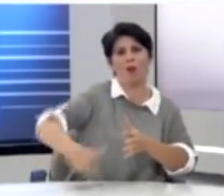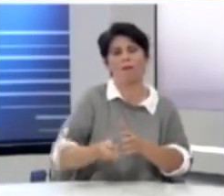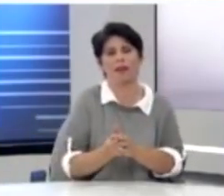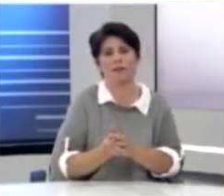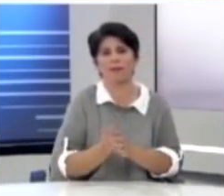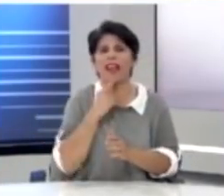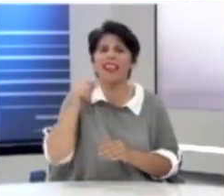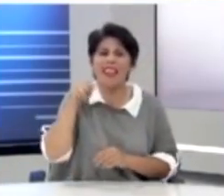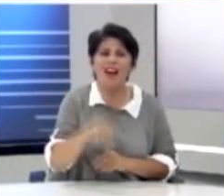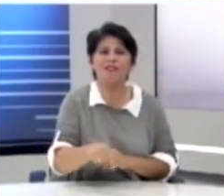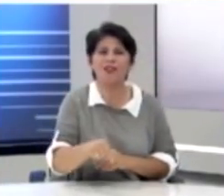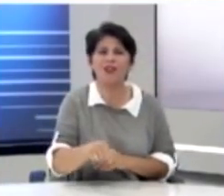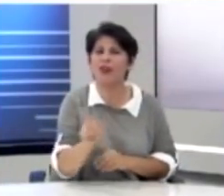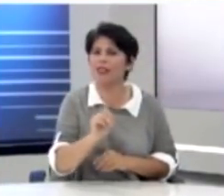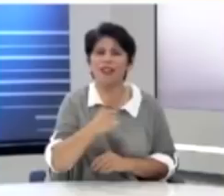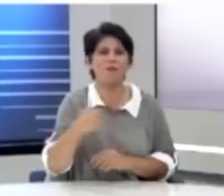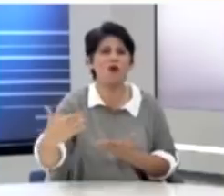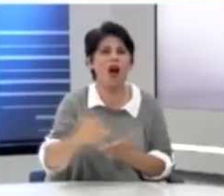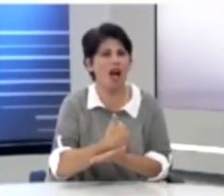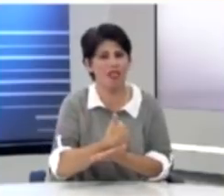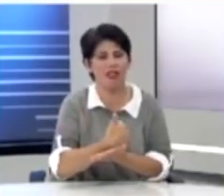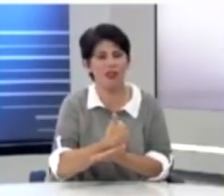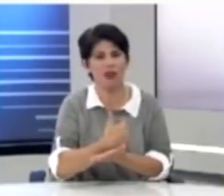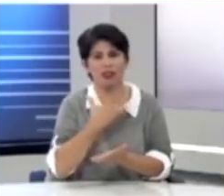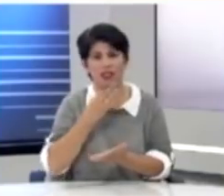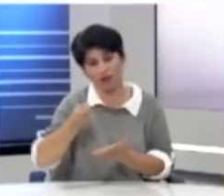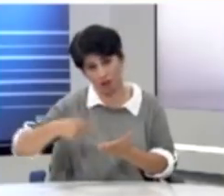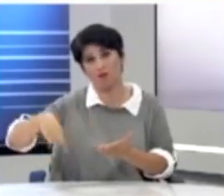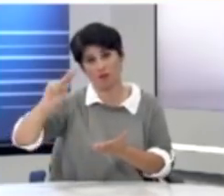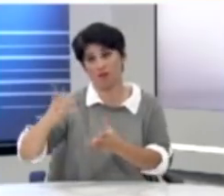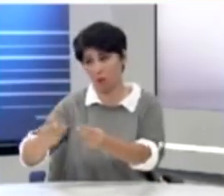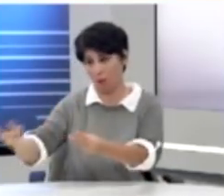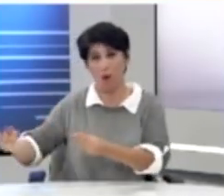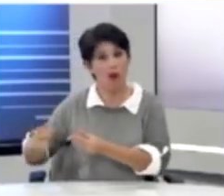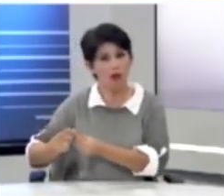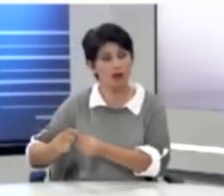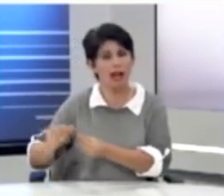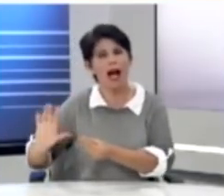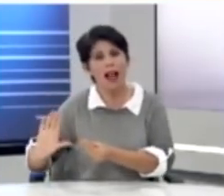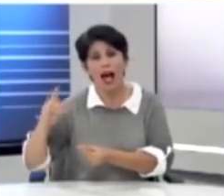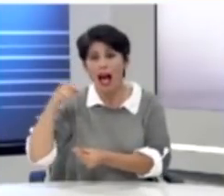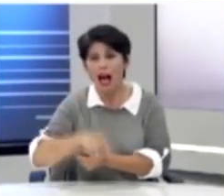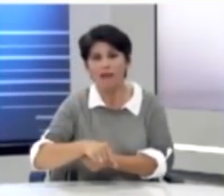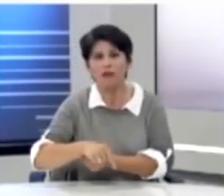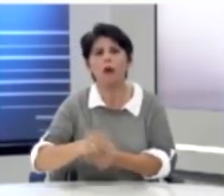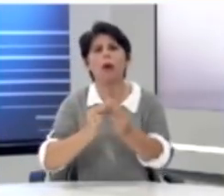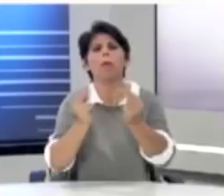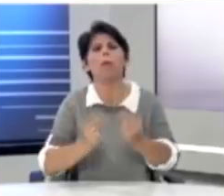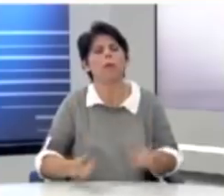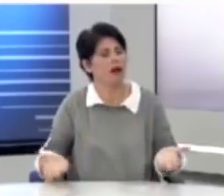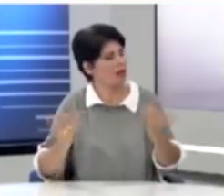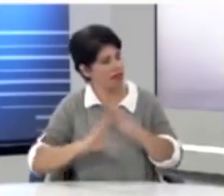όχι απλά μόνο ένα άδικο σύστημα για τη συντριπτική πλειοψηφία των εργαζομένων, αλλά είναι και